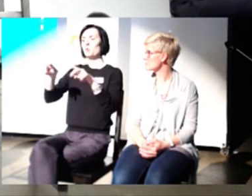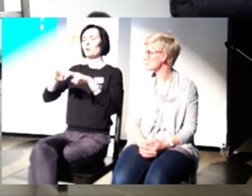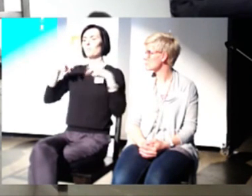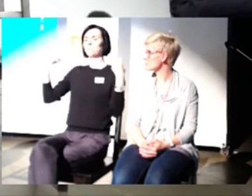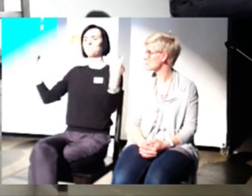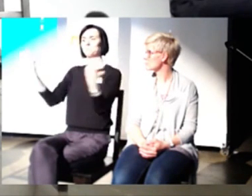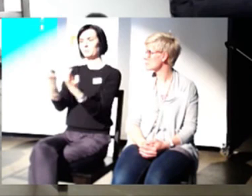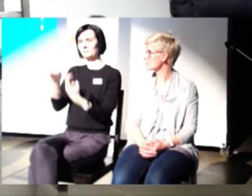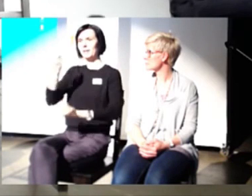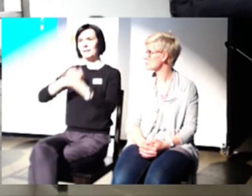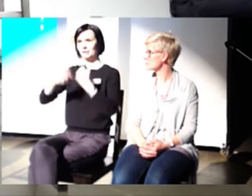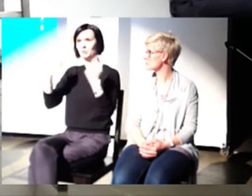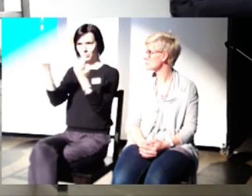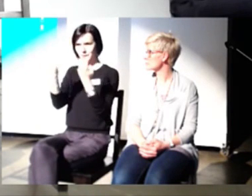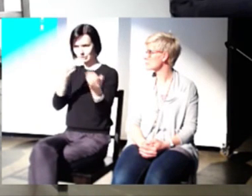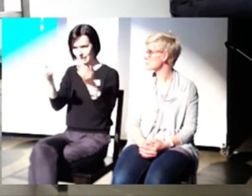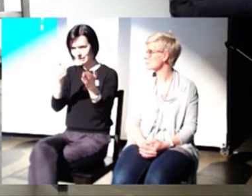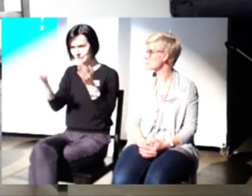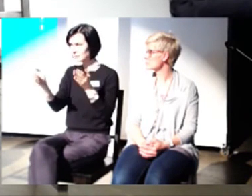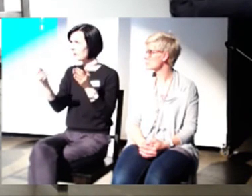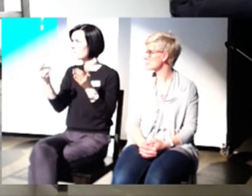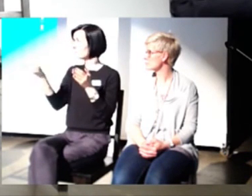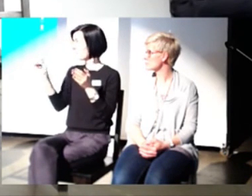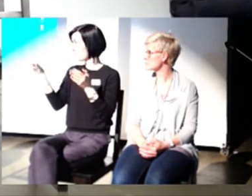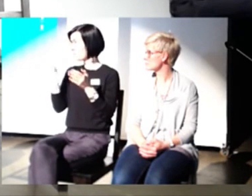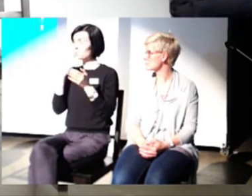keskustelutilaisuus, mihin kutsutte vaikka Altibuksen